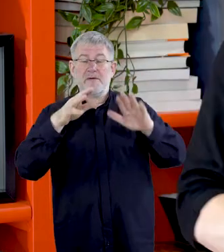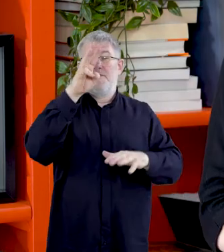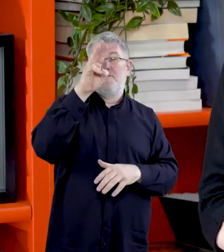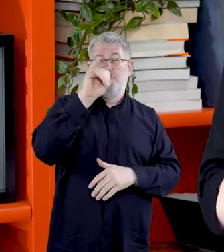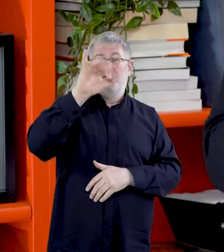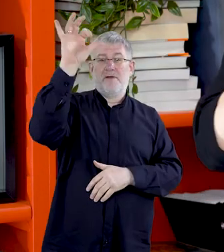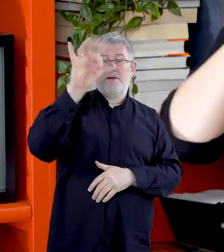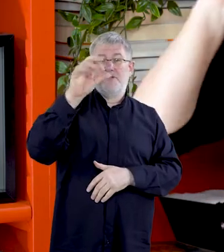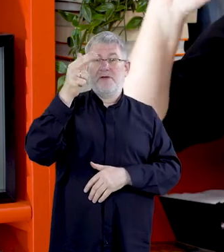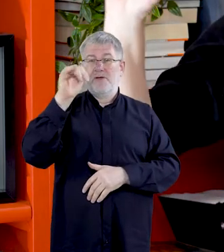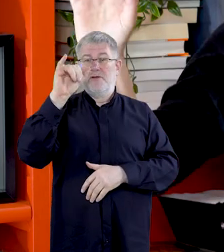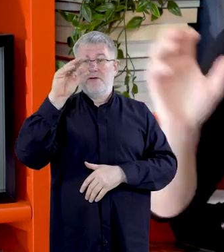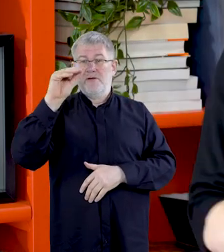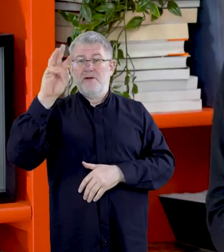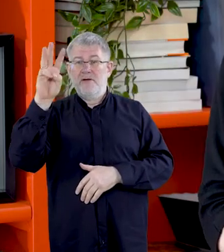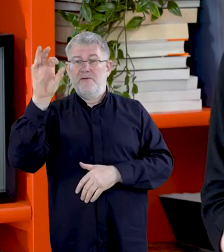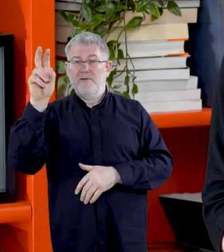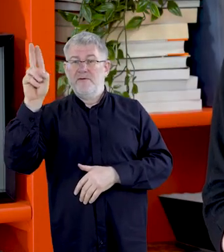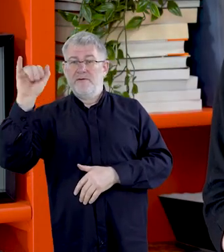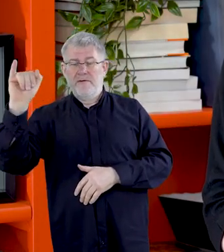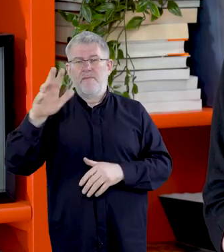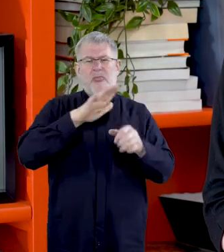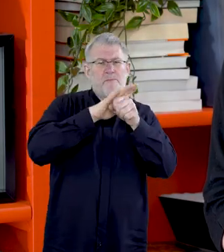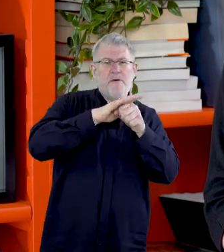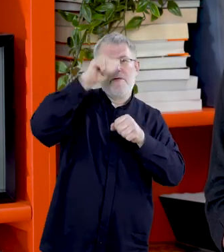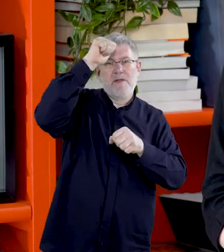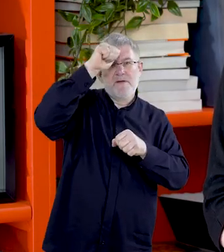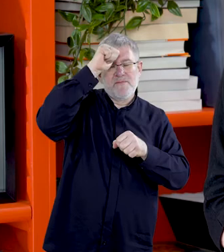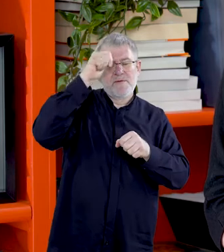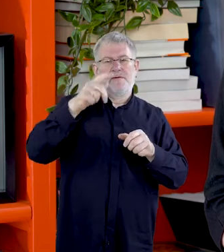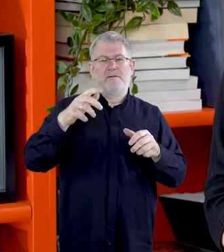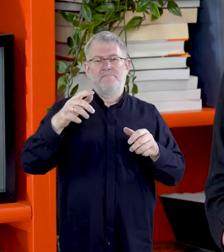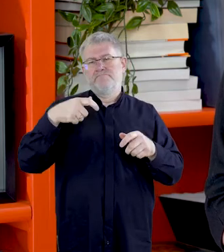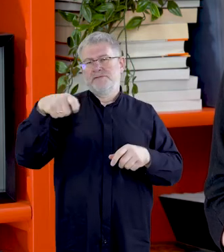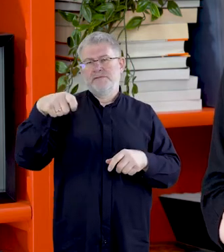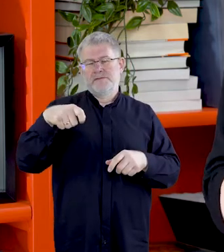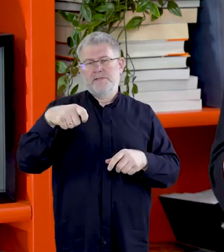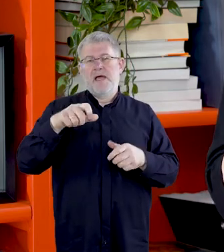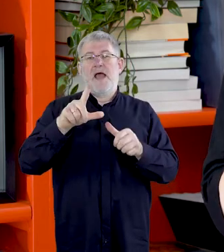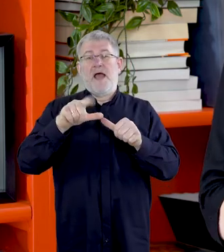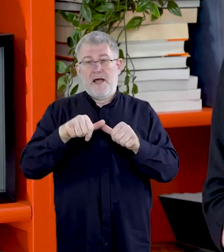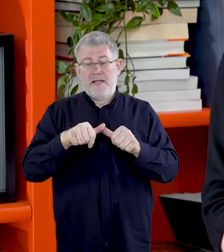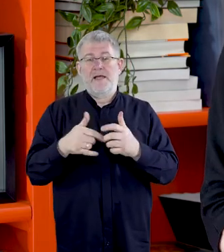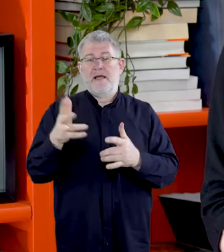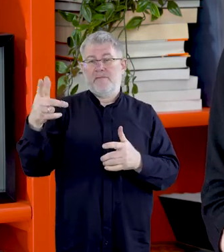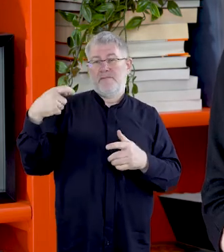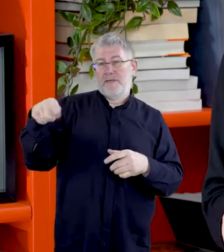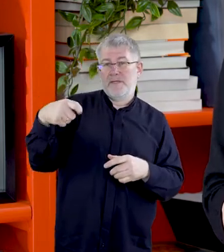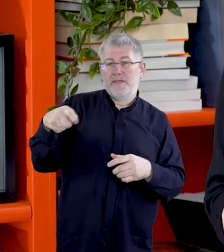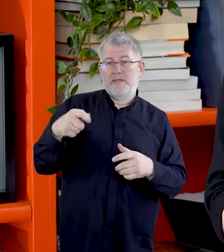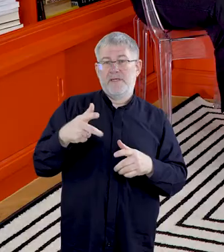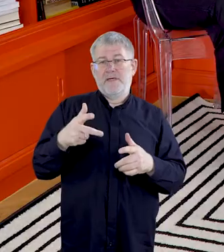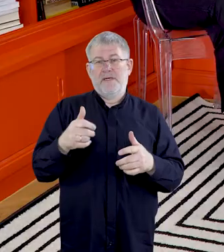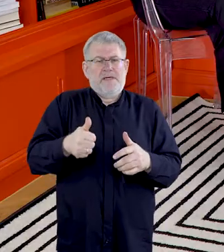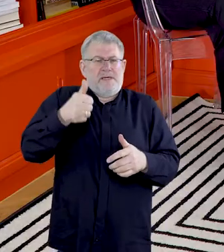teraz wymigałam w pełni wypisane nazwisko naszego pana prezydenta Wiśniewski, ale jak pan prezydent w